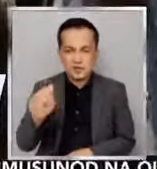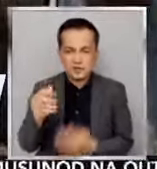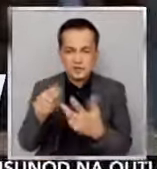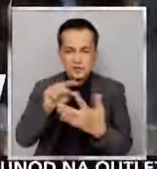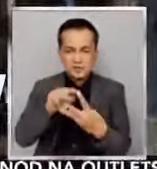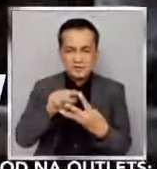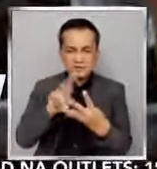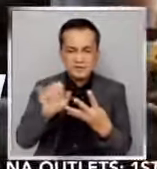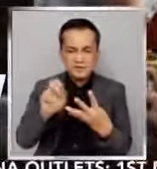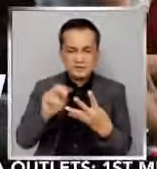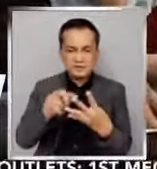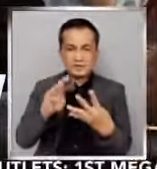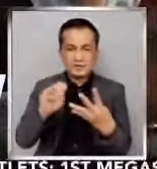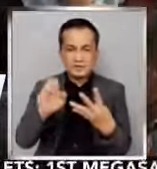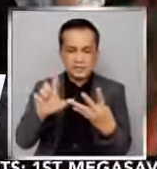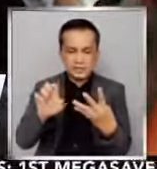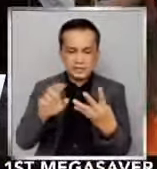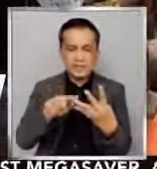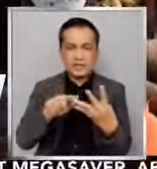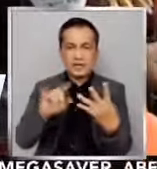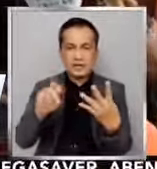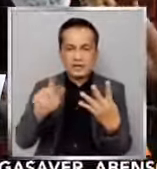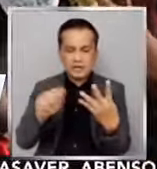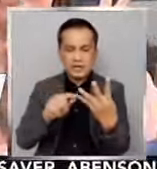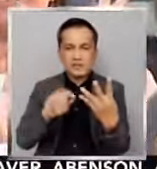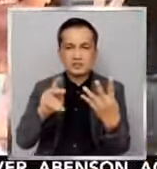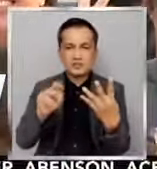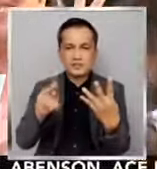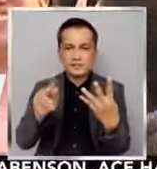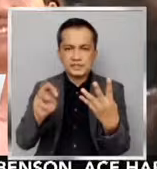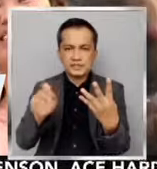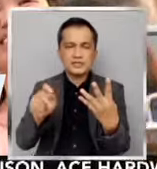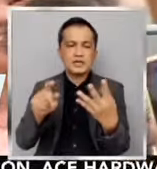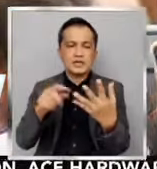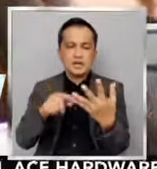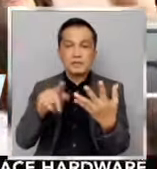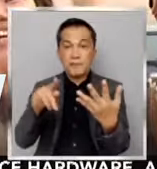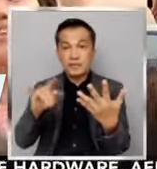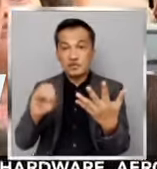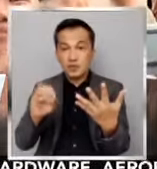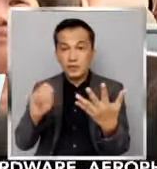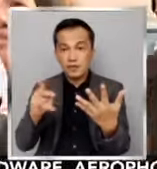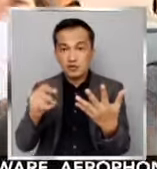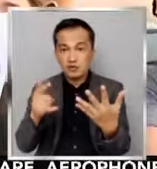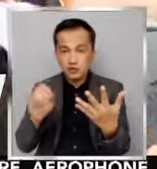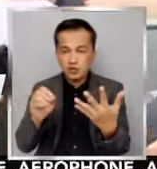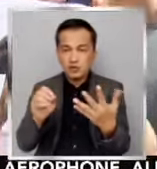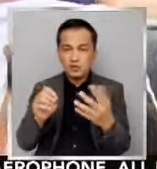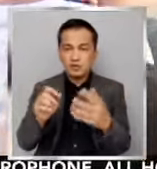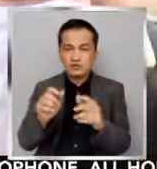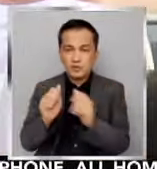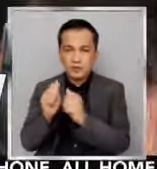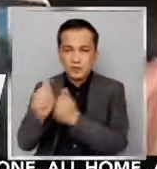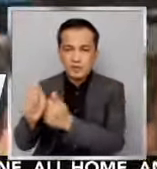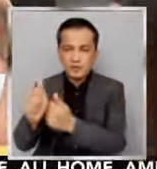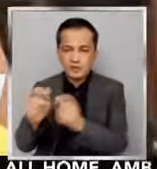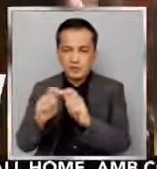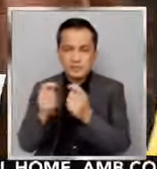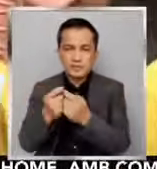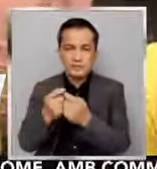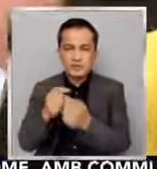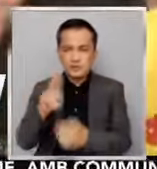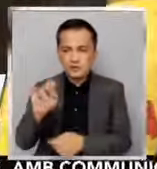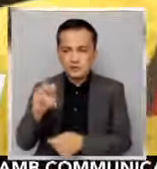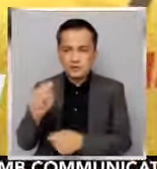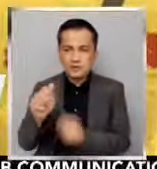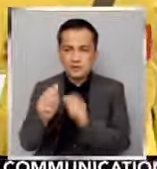Arasan Agustin, Christopher Martin at Pancho Magno. Agad humabol ang Team Urduha sa pangunguna ni Kylie Padilla